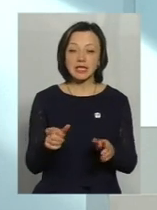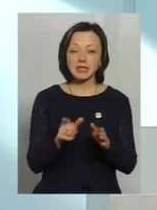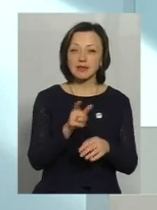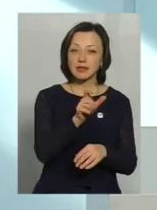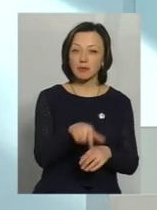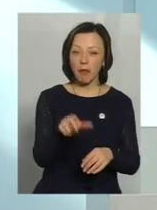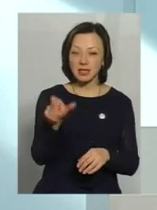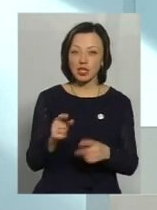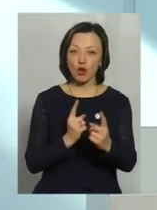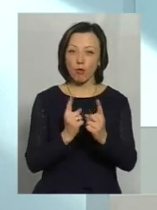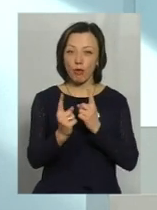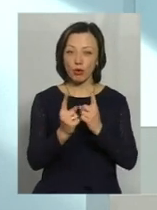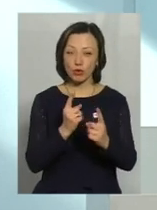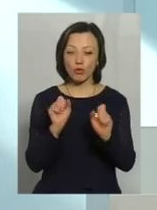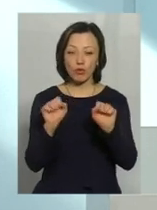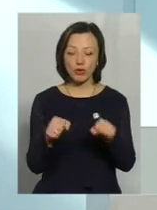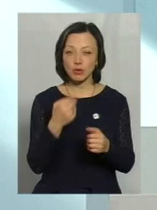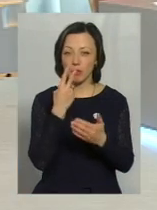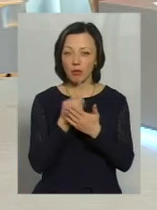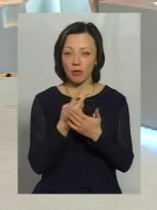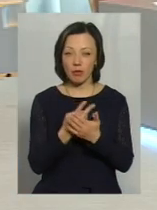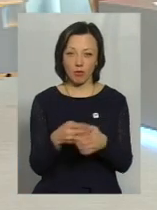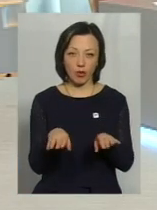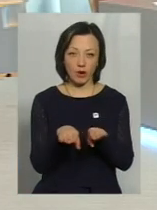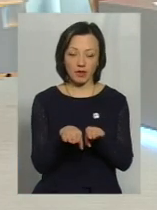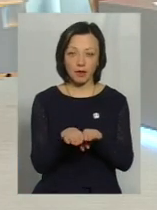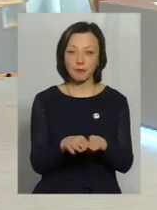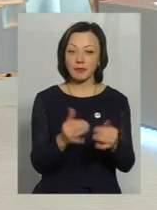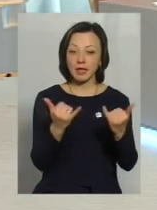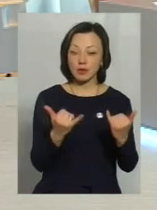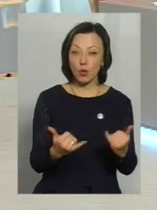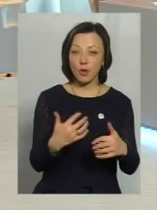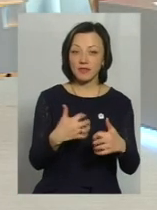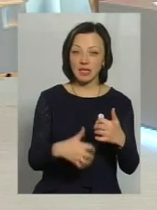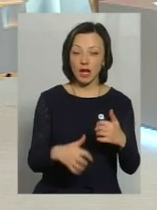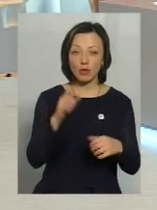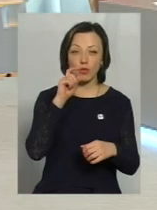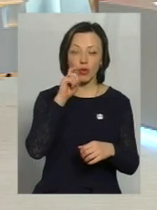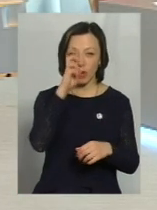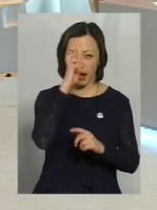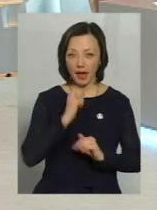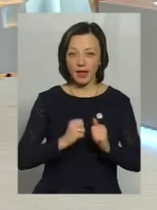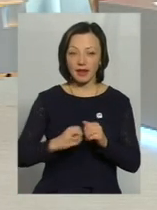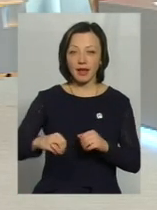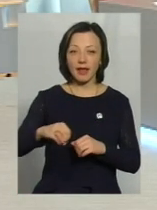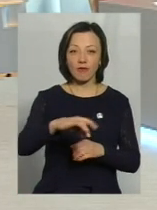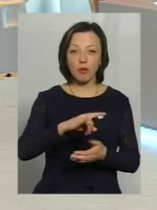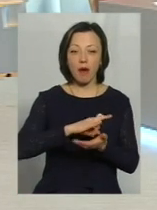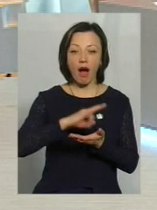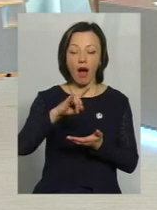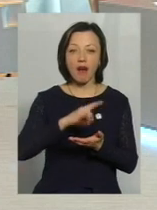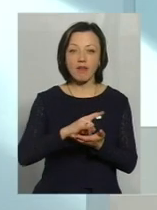пасажиропотоку я можу лише навести один приклад для порівняння. Сьогодні в середньому в країнах Європи